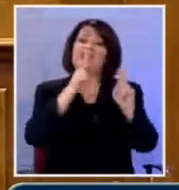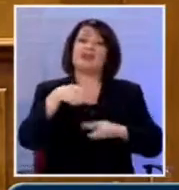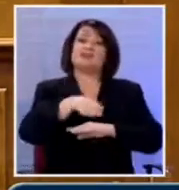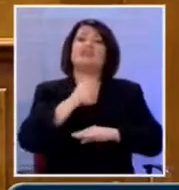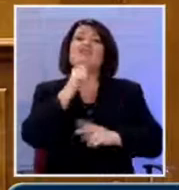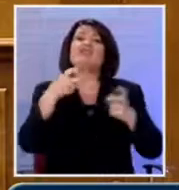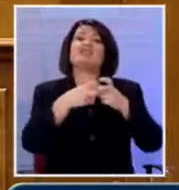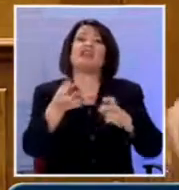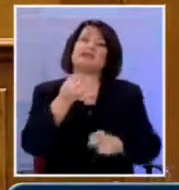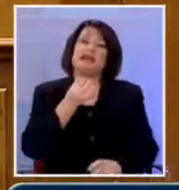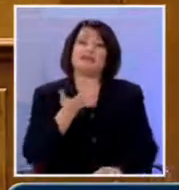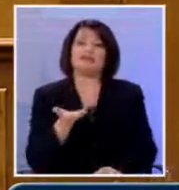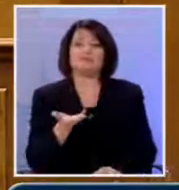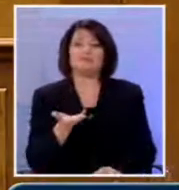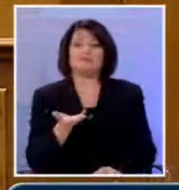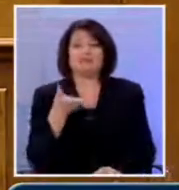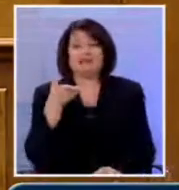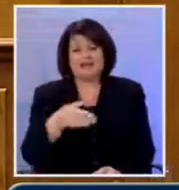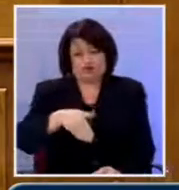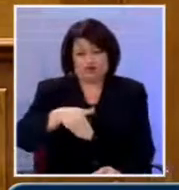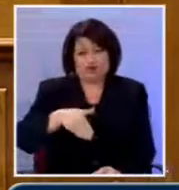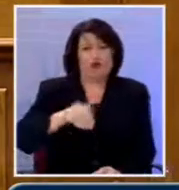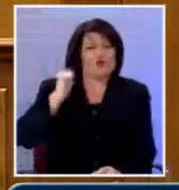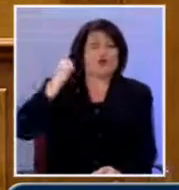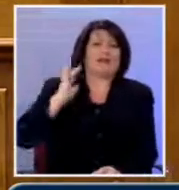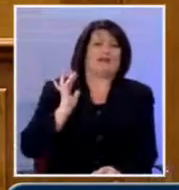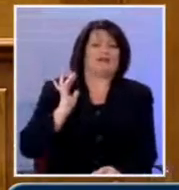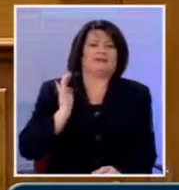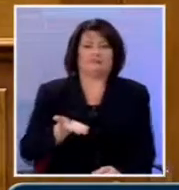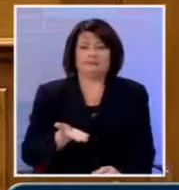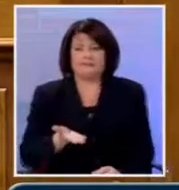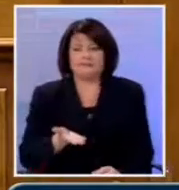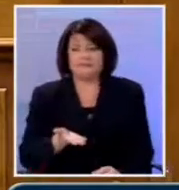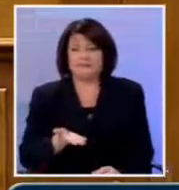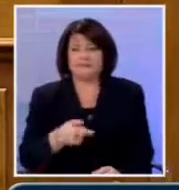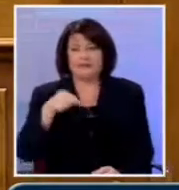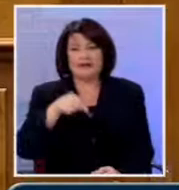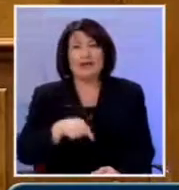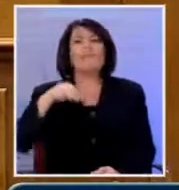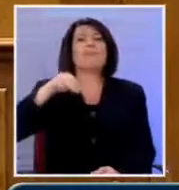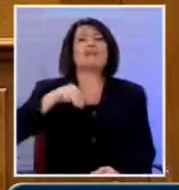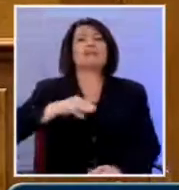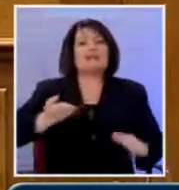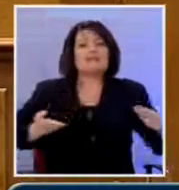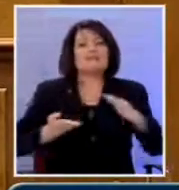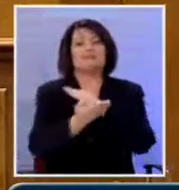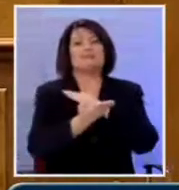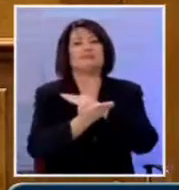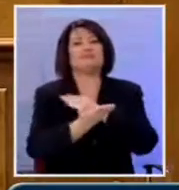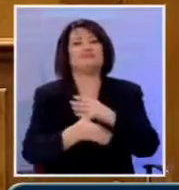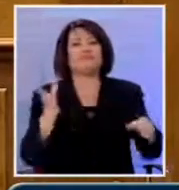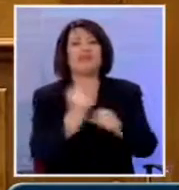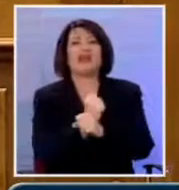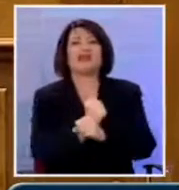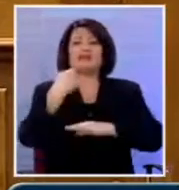Βρυξελών. Αυτά είναι για το σήμερα, δεν είναι για το χτες. Και κάνει ο Μεταξάς προσφυγή και κερδίζει